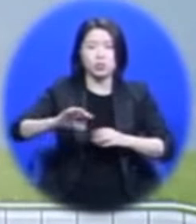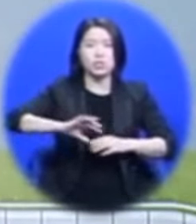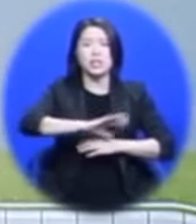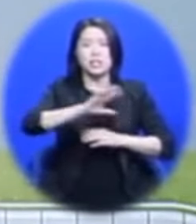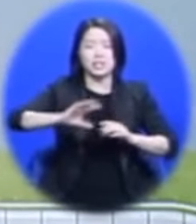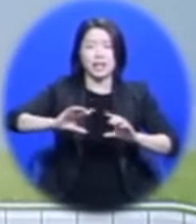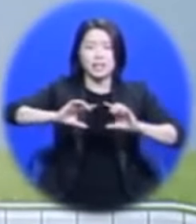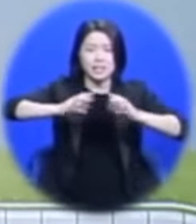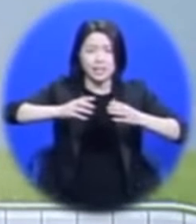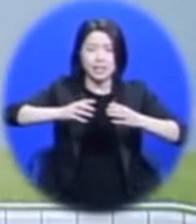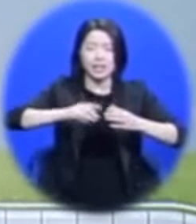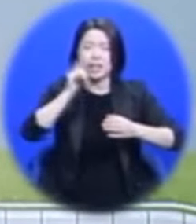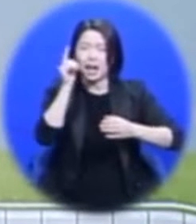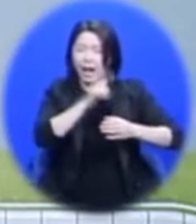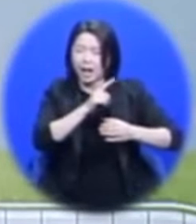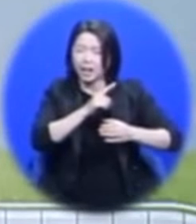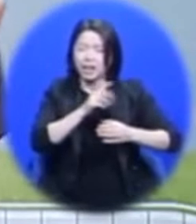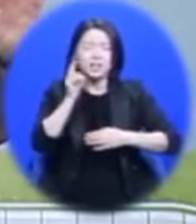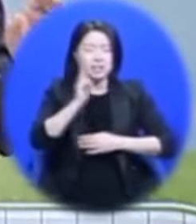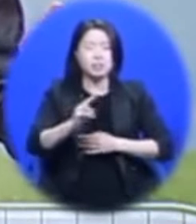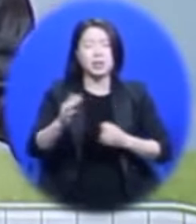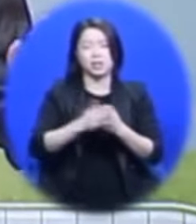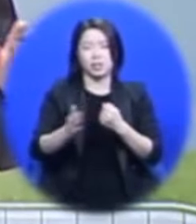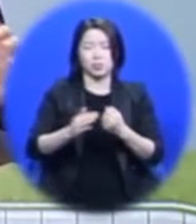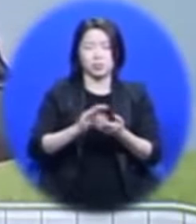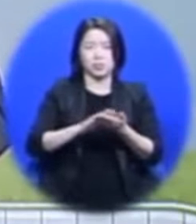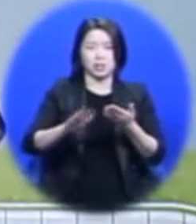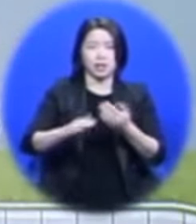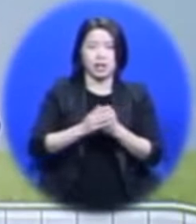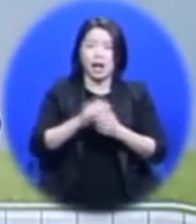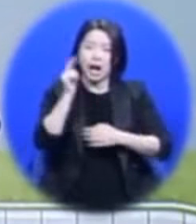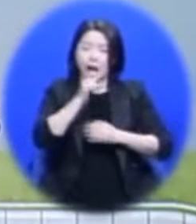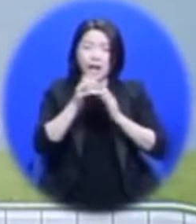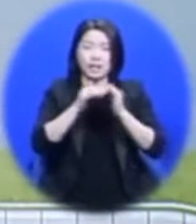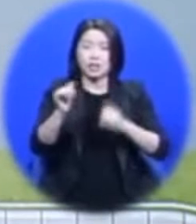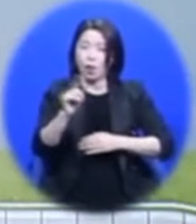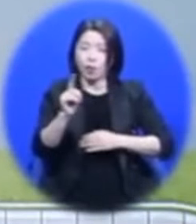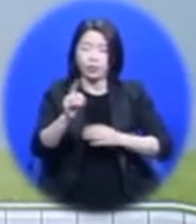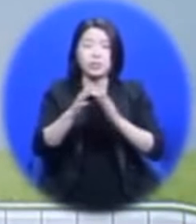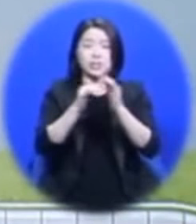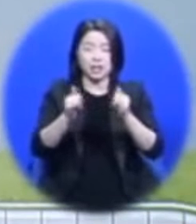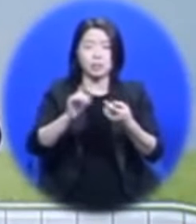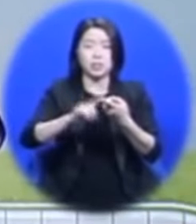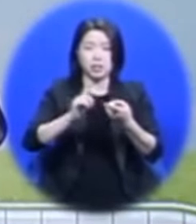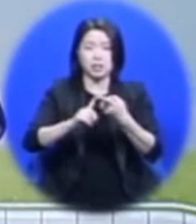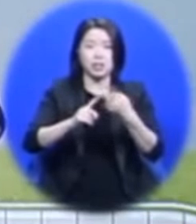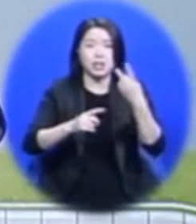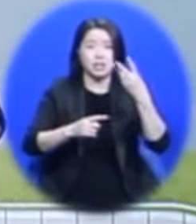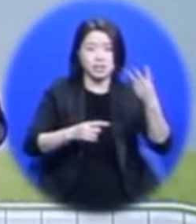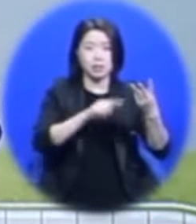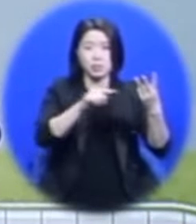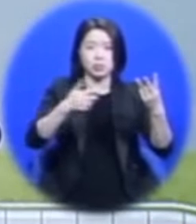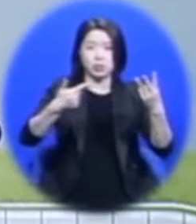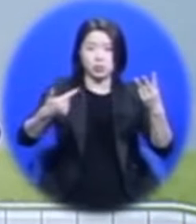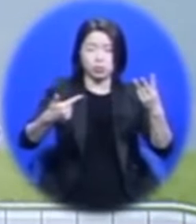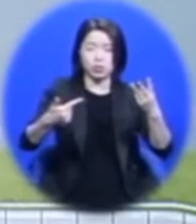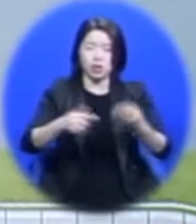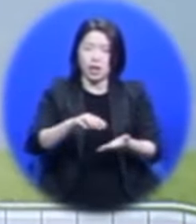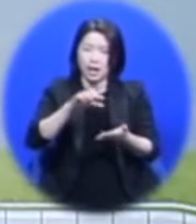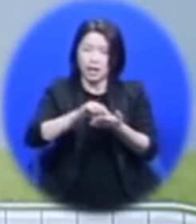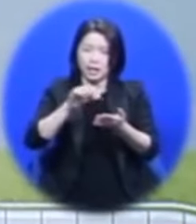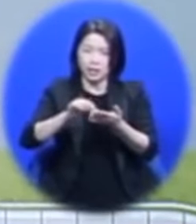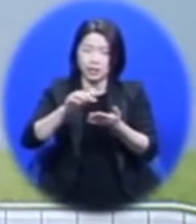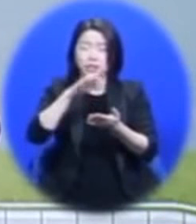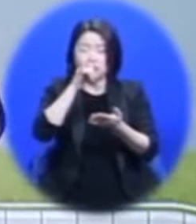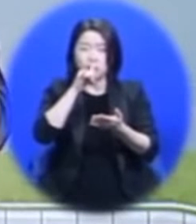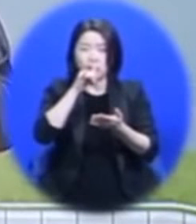가고 있기 때문입니다. 그 악한 사람이 어떤 사람인지에 대해서 3절부터 6절까지 간단하게 언급하고